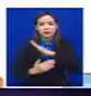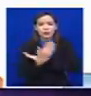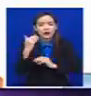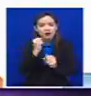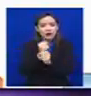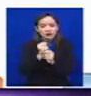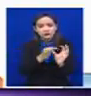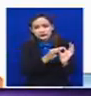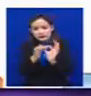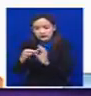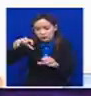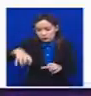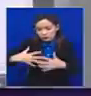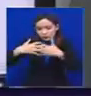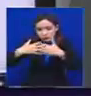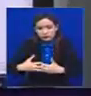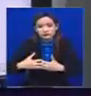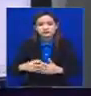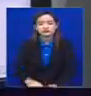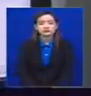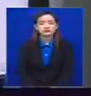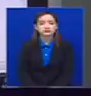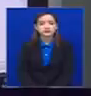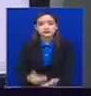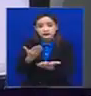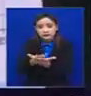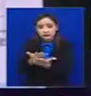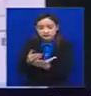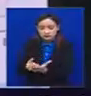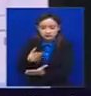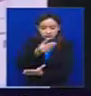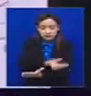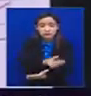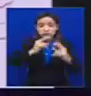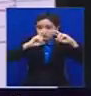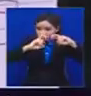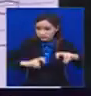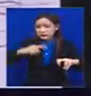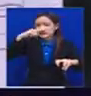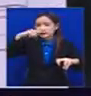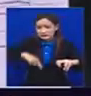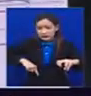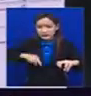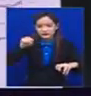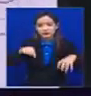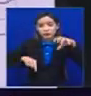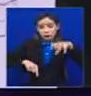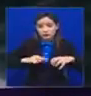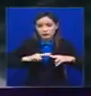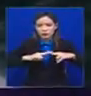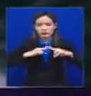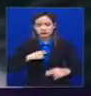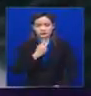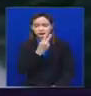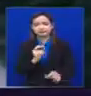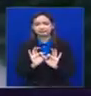เชื่อมโยงกับอุตสาหกรรมอย่างเต็มที่ การลงทุนด้านการวิจัยในประเทศไทยยังเป็นเรื่องที่ภาคเอกชนหลายแห่งไม่เห็นความ